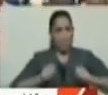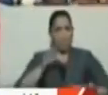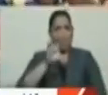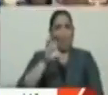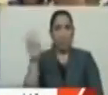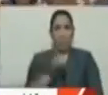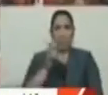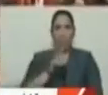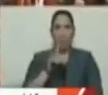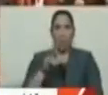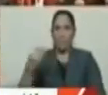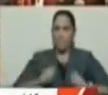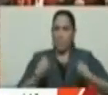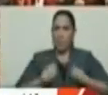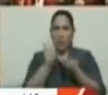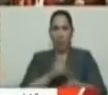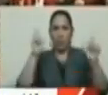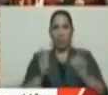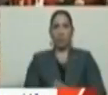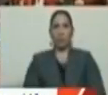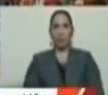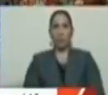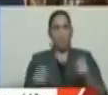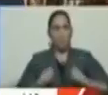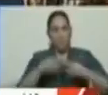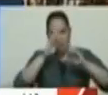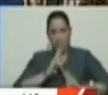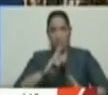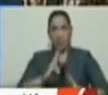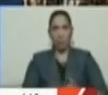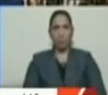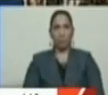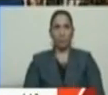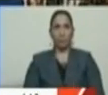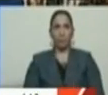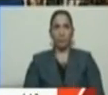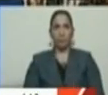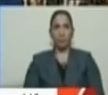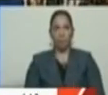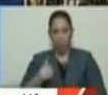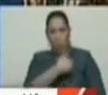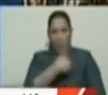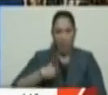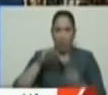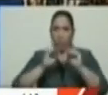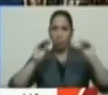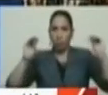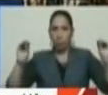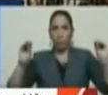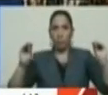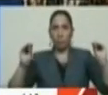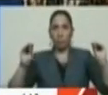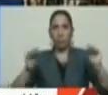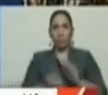الحالة هيكون لفنزويلا رئيسين اثنين ومادورو يطلق عليه الرئيس، يعني أي صفة